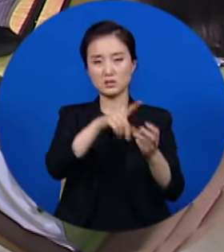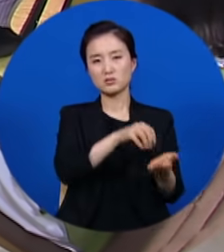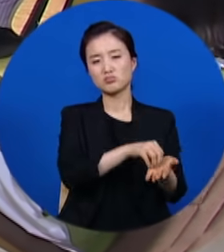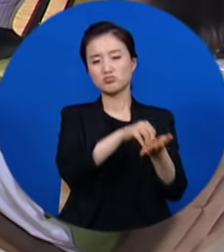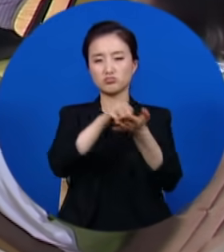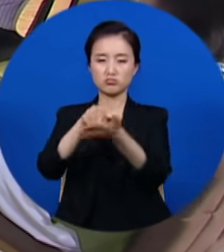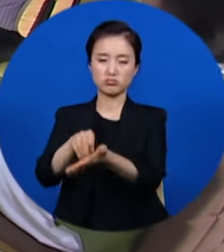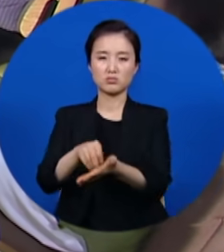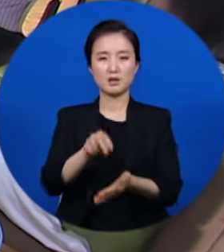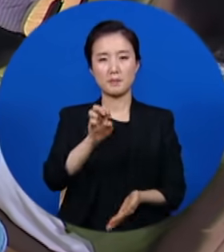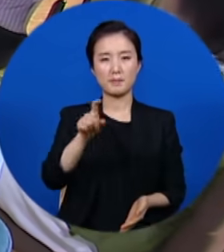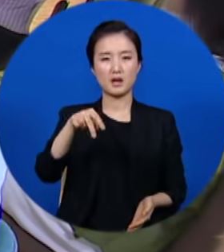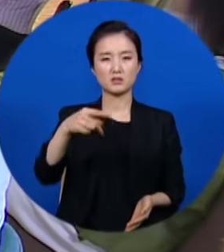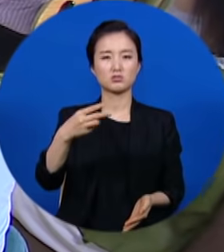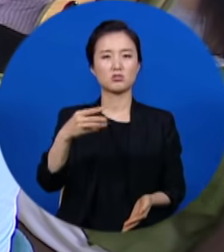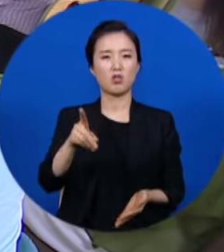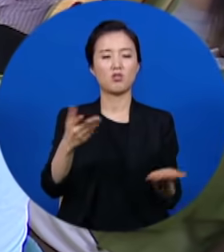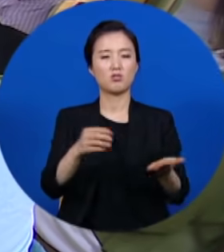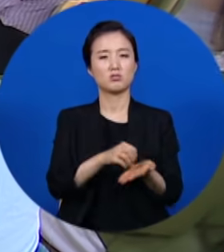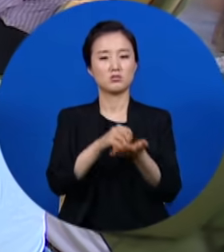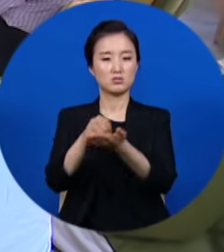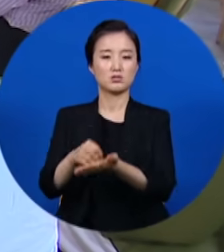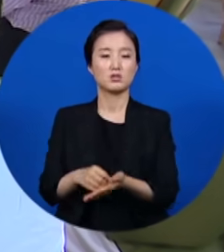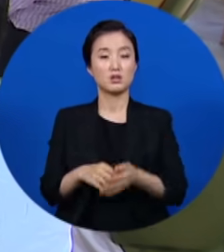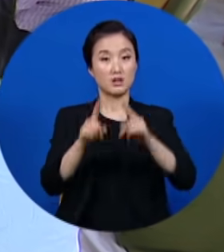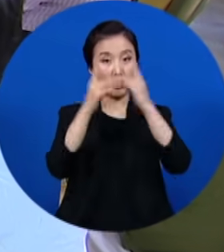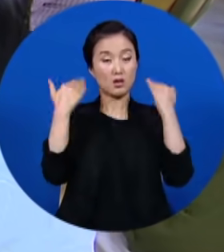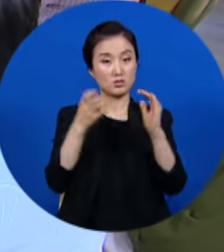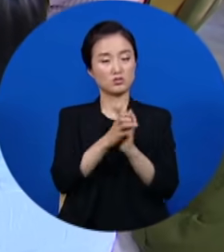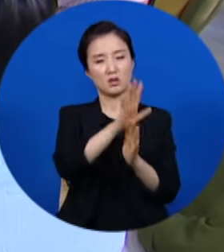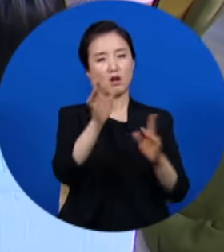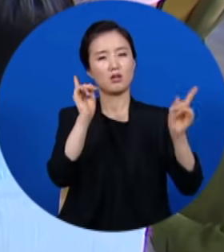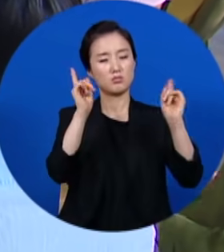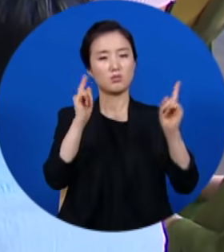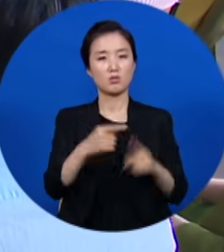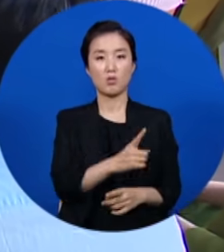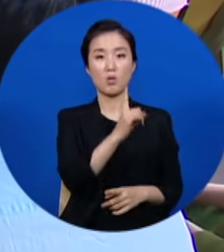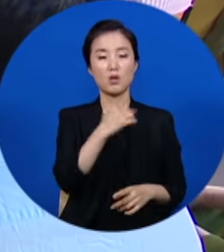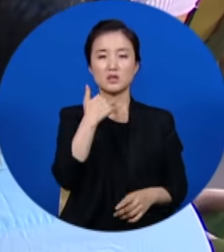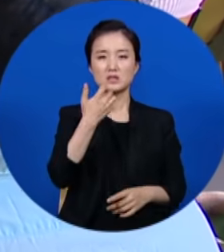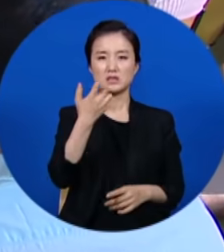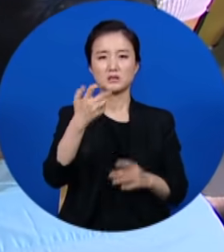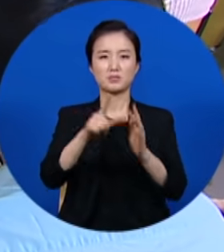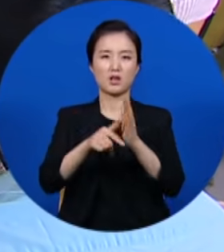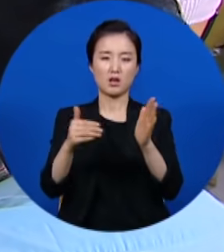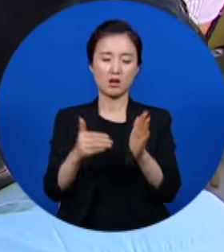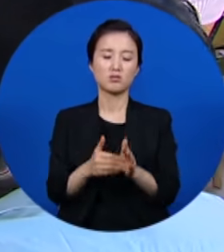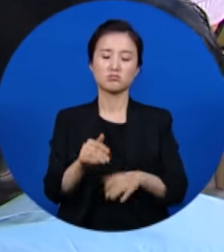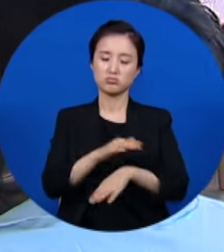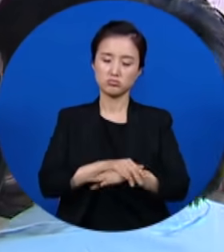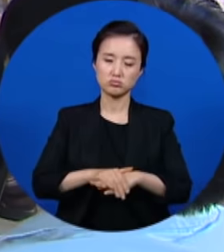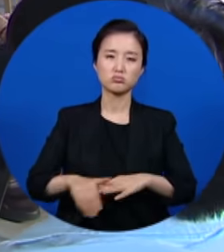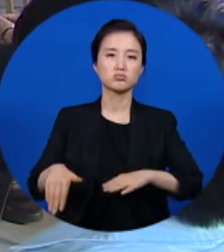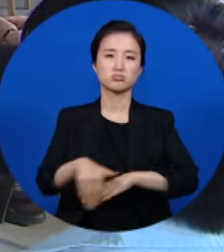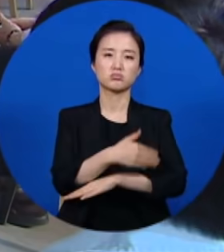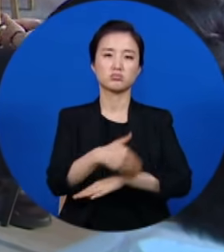거든요 대학 나온 지 친구도 다 놀고 있는데 얘는 70가지 문안을 것 같아요